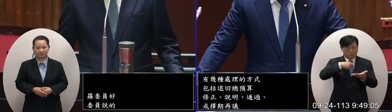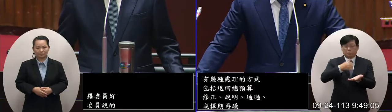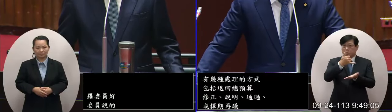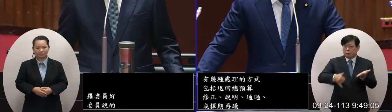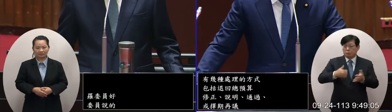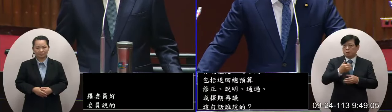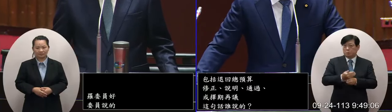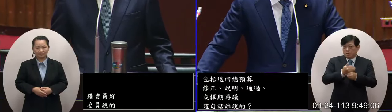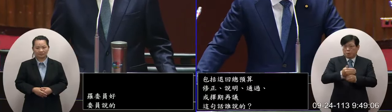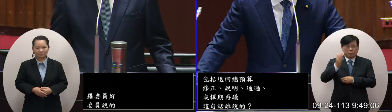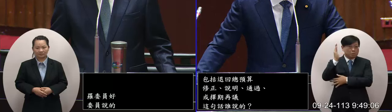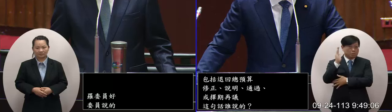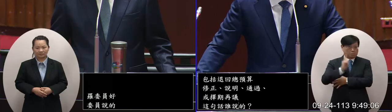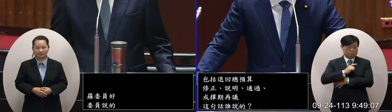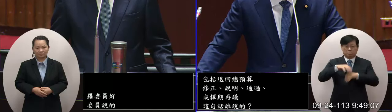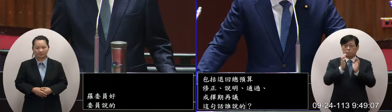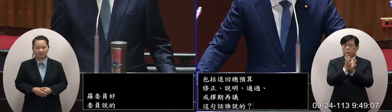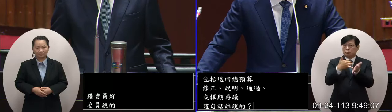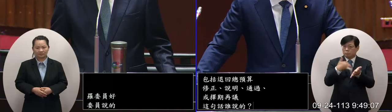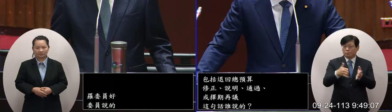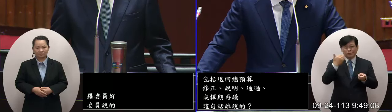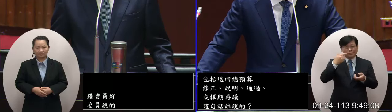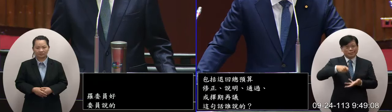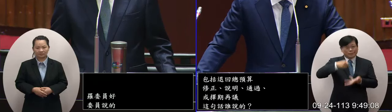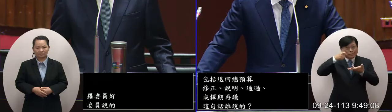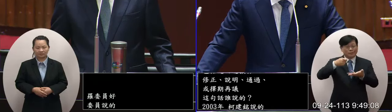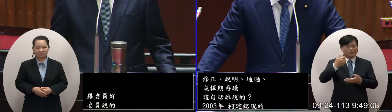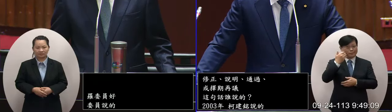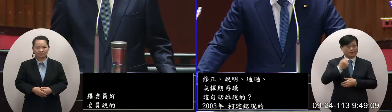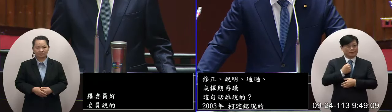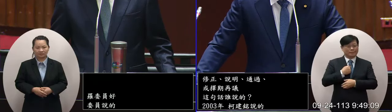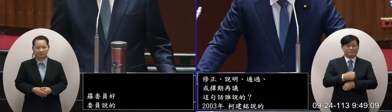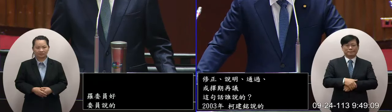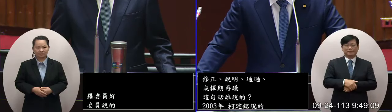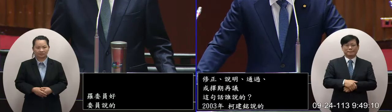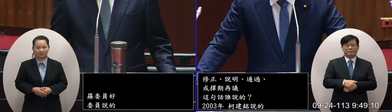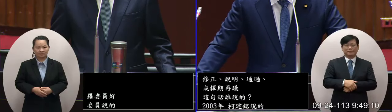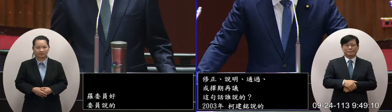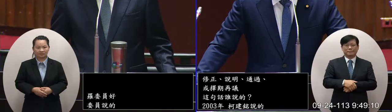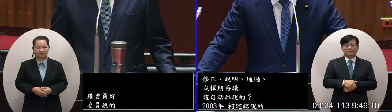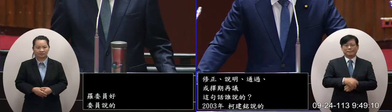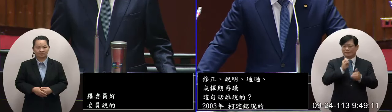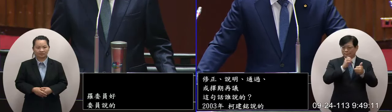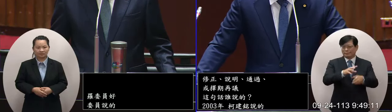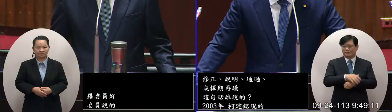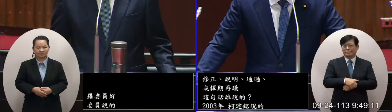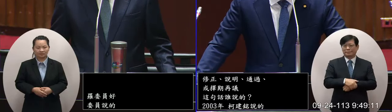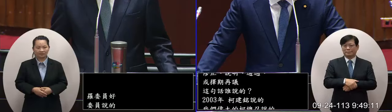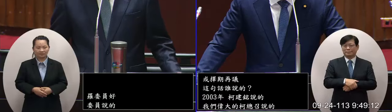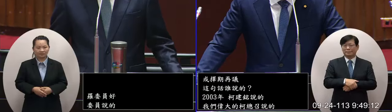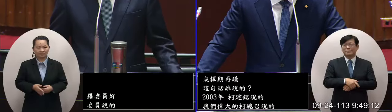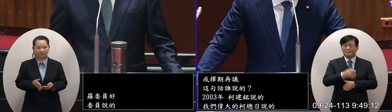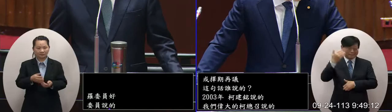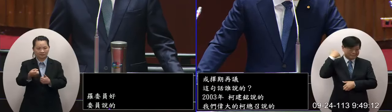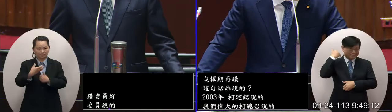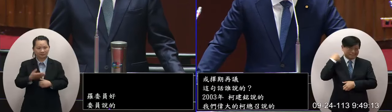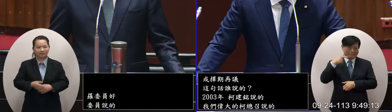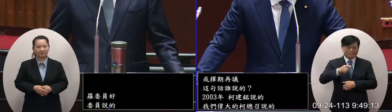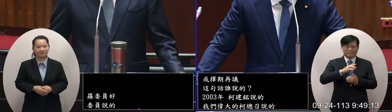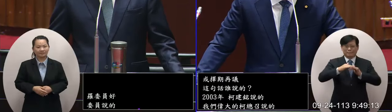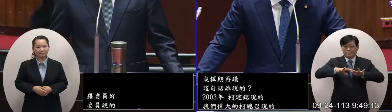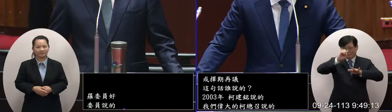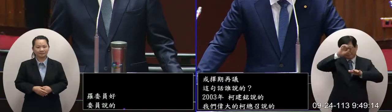回马英九政府的总预算，请问你知道提案人是谁吗？我告诉你， 请委员指教， 是当时的